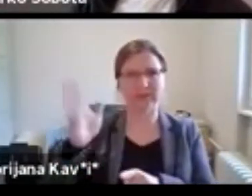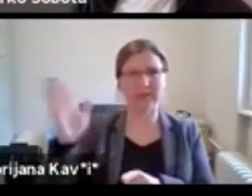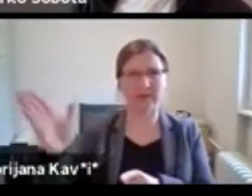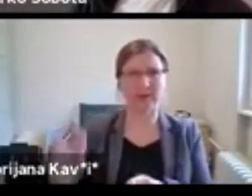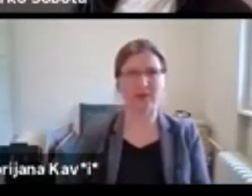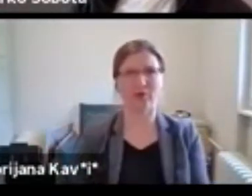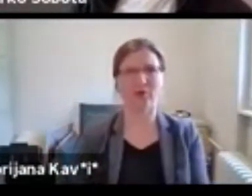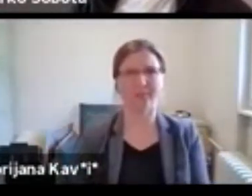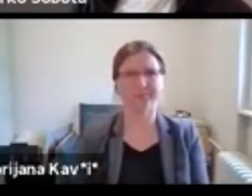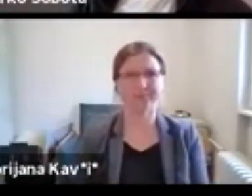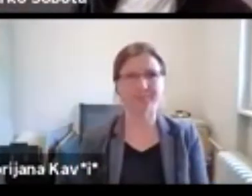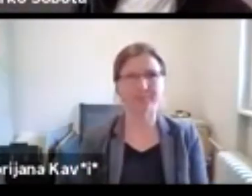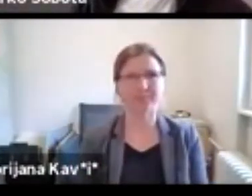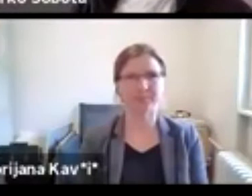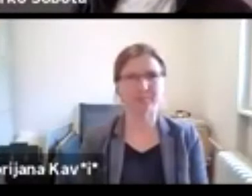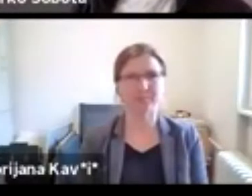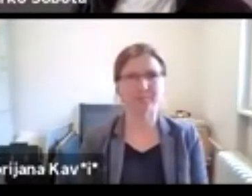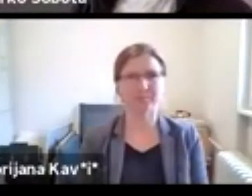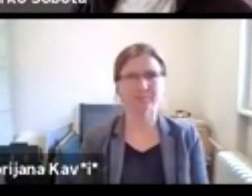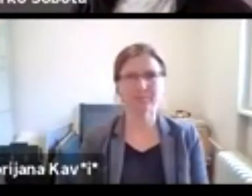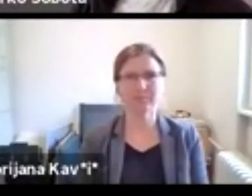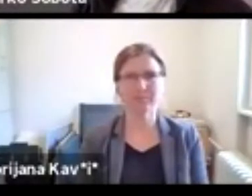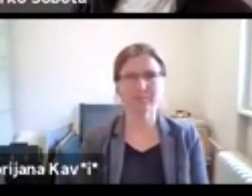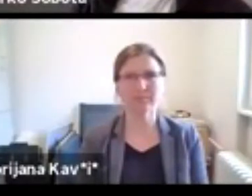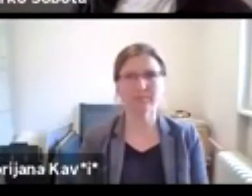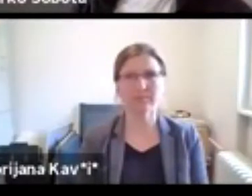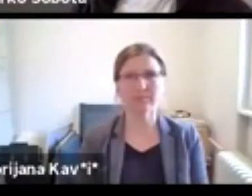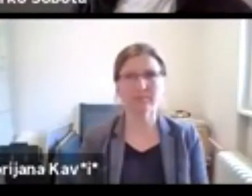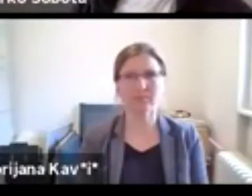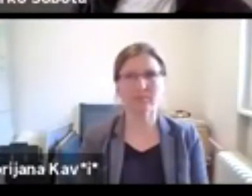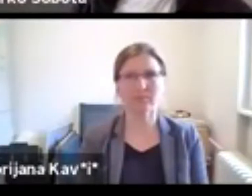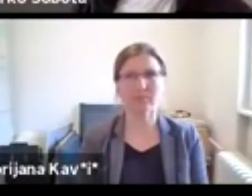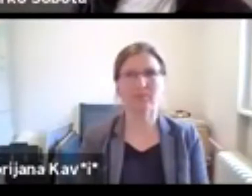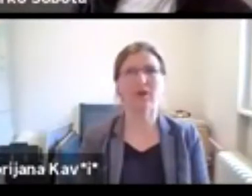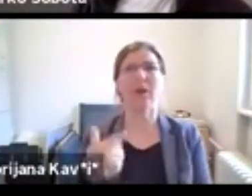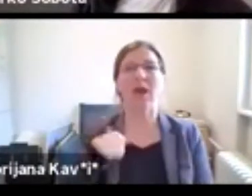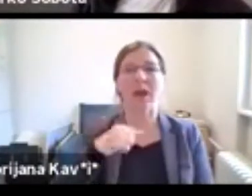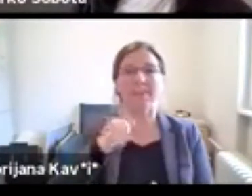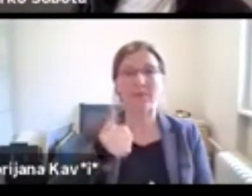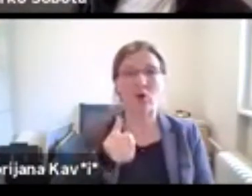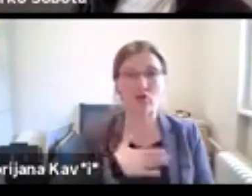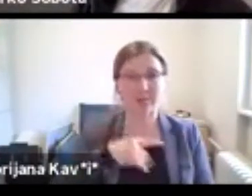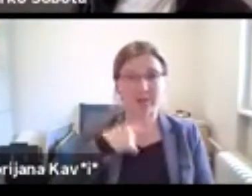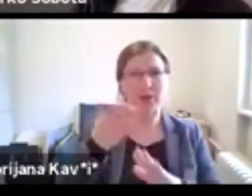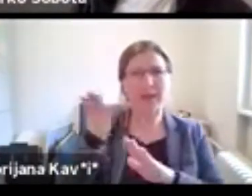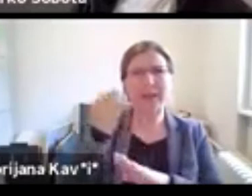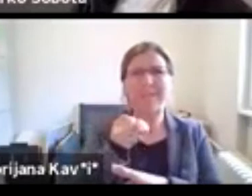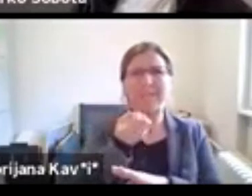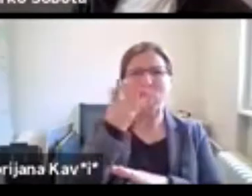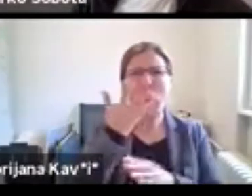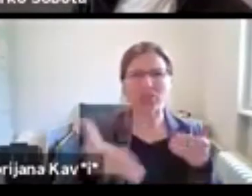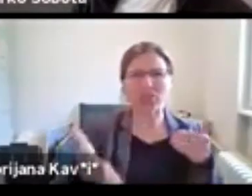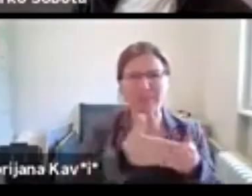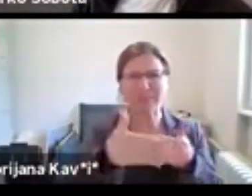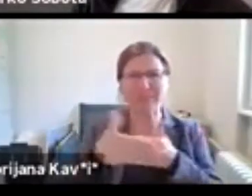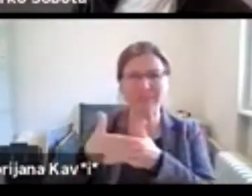naravno. Evo, ono što bih možda prvo nekako naglasila, nakon onog prvog lockdowna mi smo zapravo počeli normalno